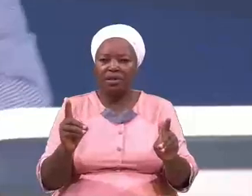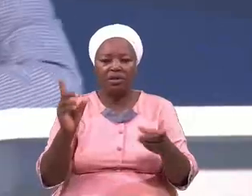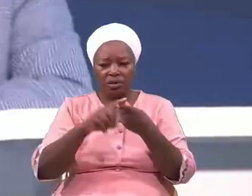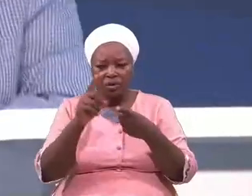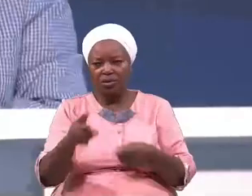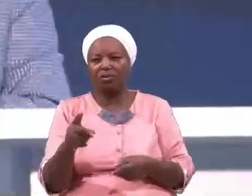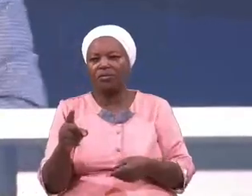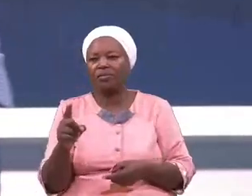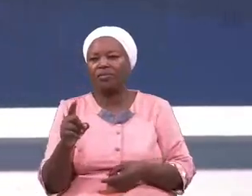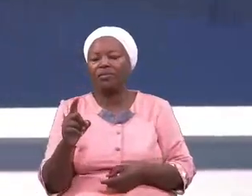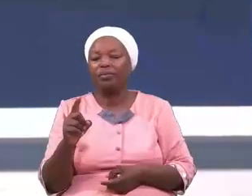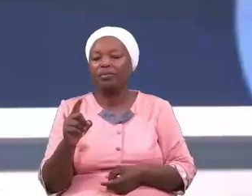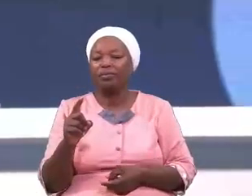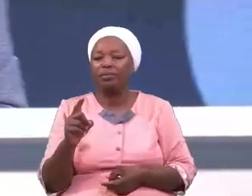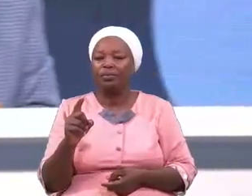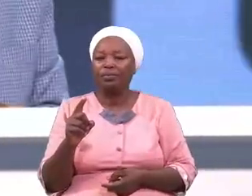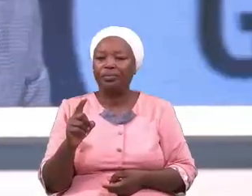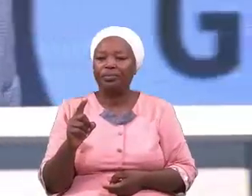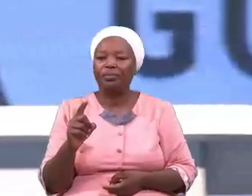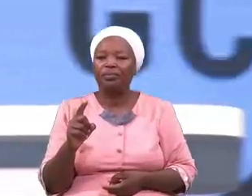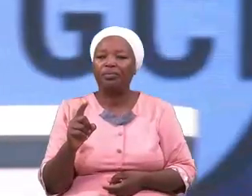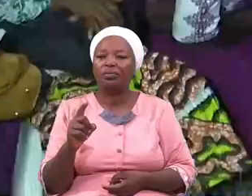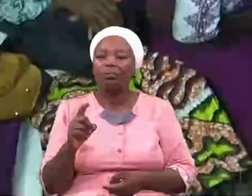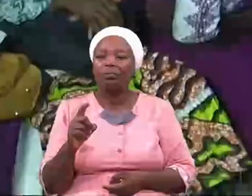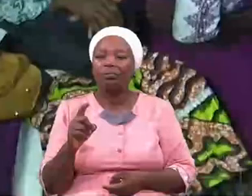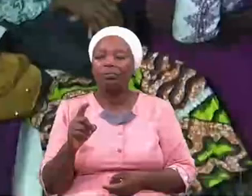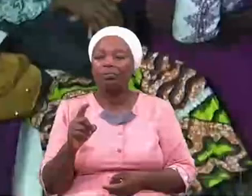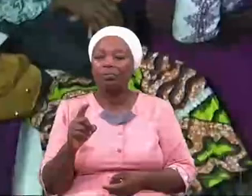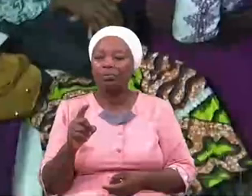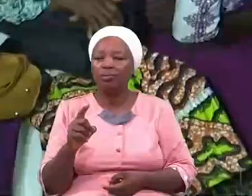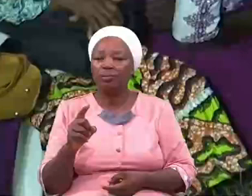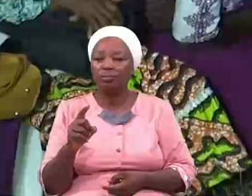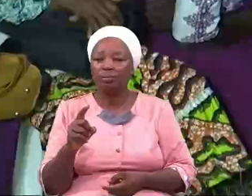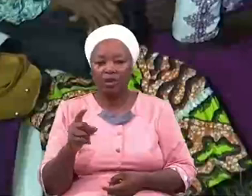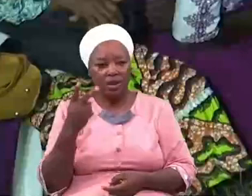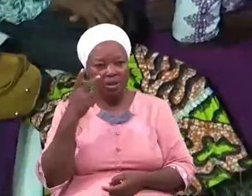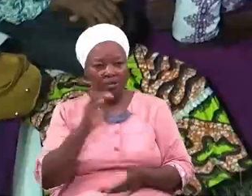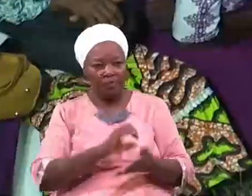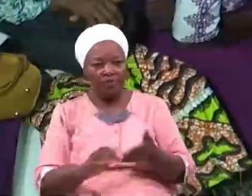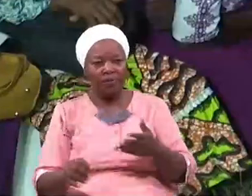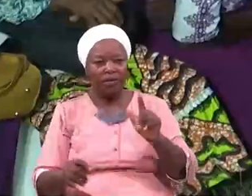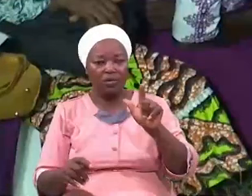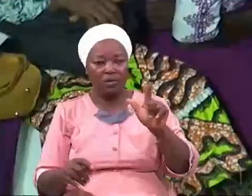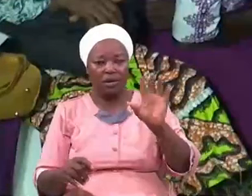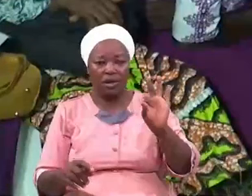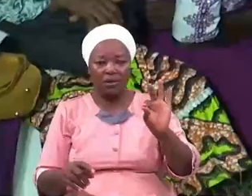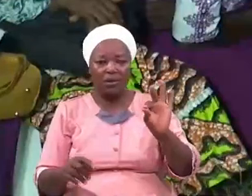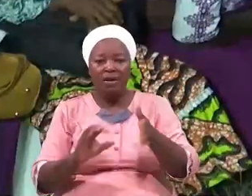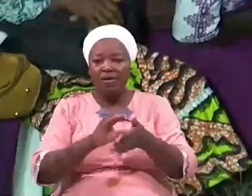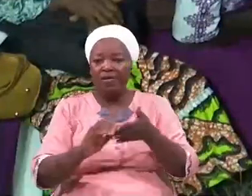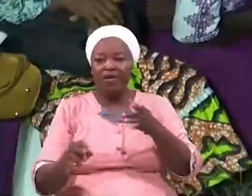C'est la personnalisation de ce qu'il a dit qui apportera le miracle de salut, de délivrance et de guérison. Voyons le verset